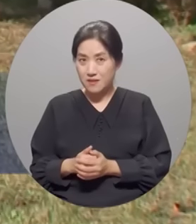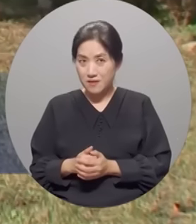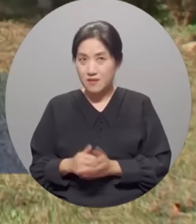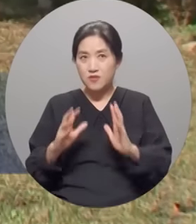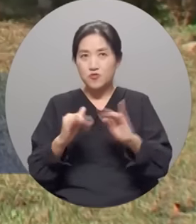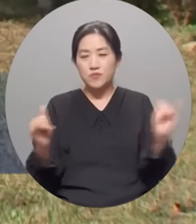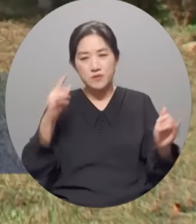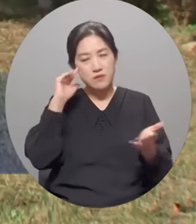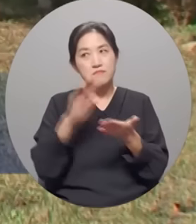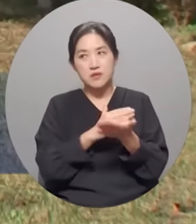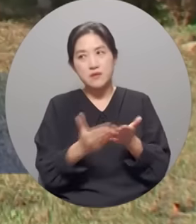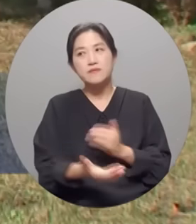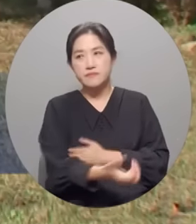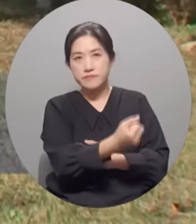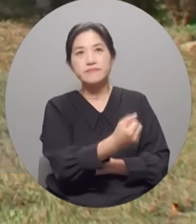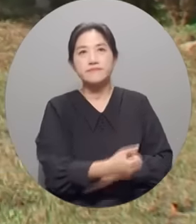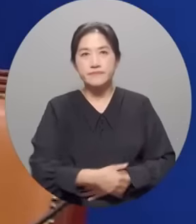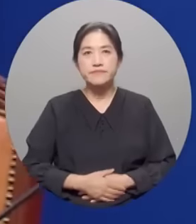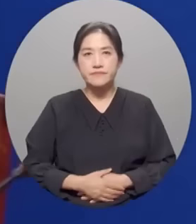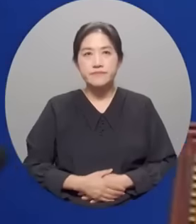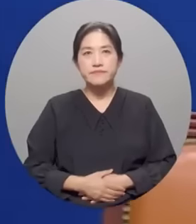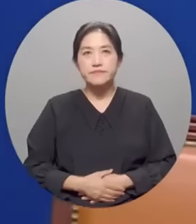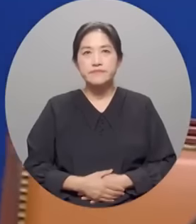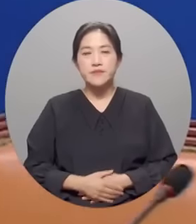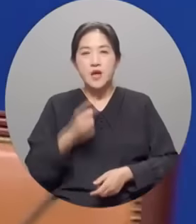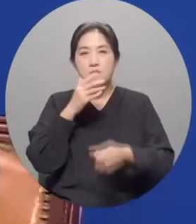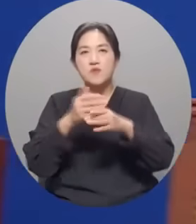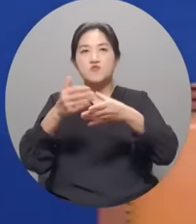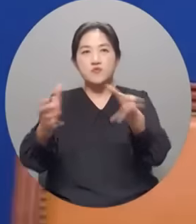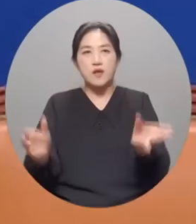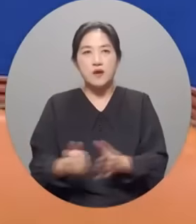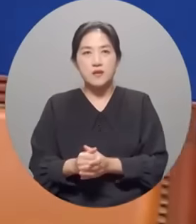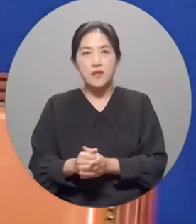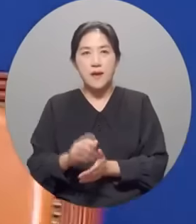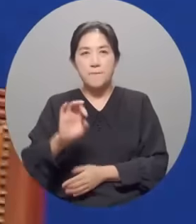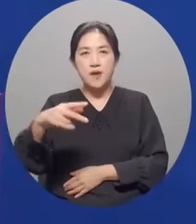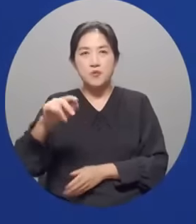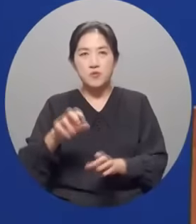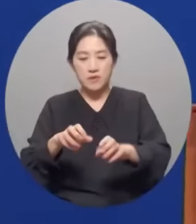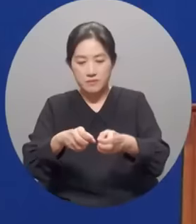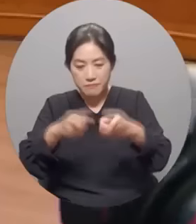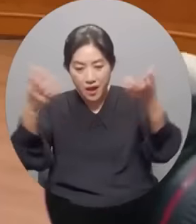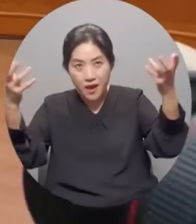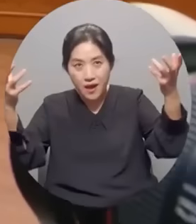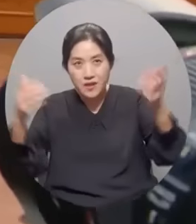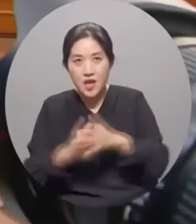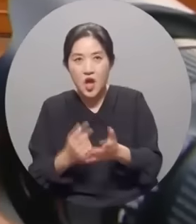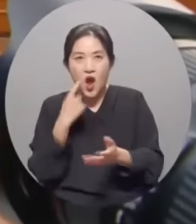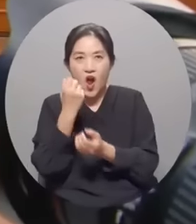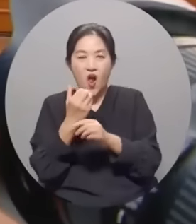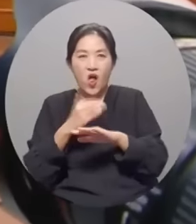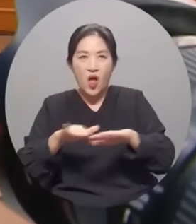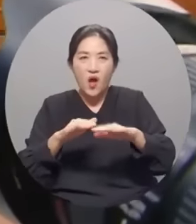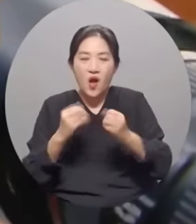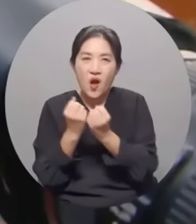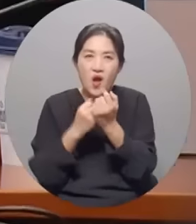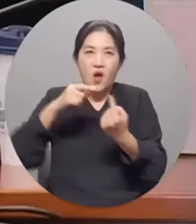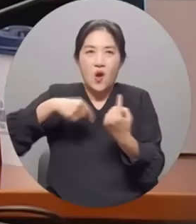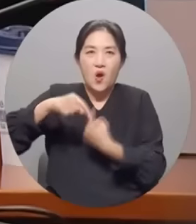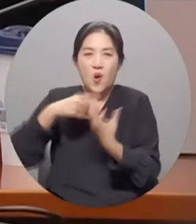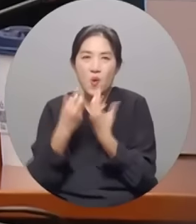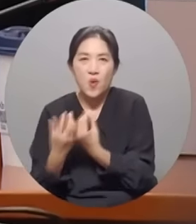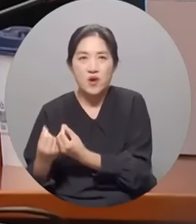할지는 국민들이 판단하시겠죠. 민주당은 판도라의 상자가 열렸는데 거짓 해명으로 국민적 의혹에서